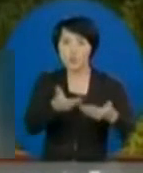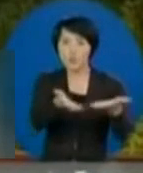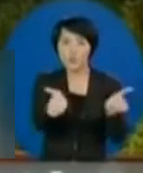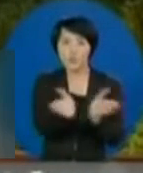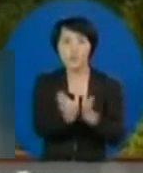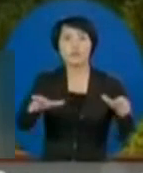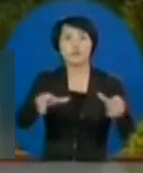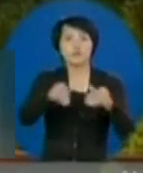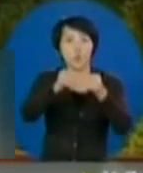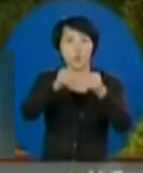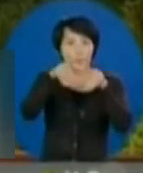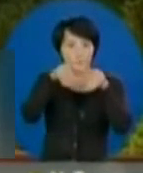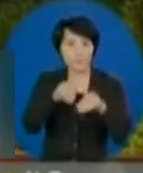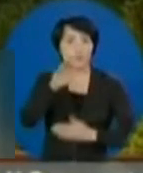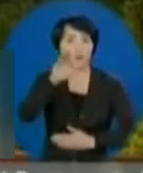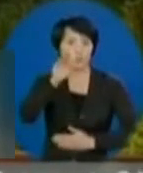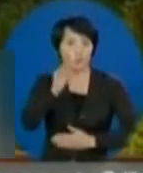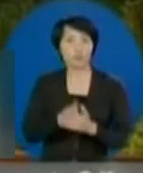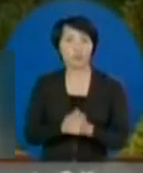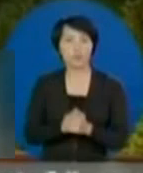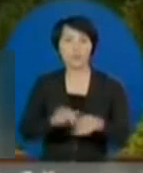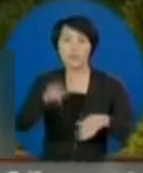조선노동당 총비서이시며